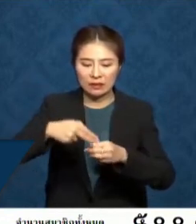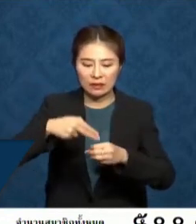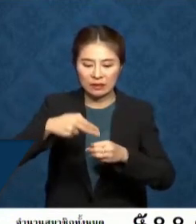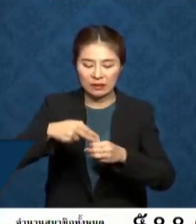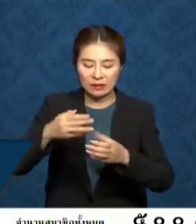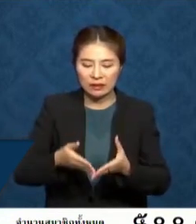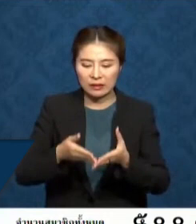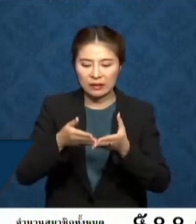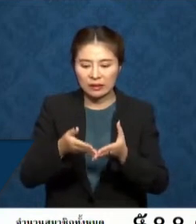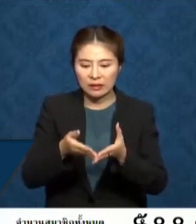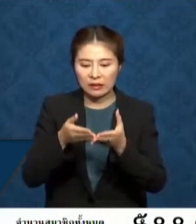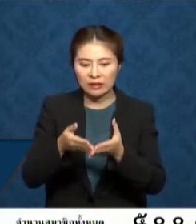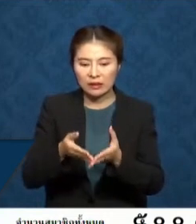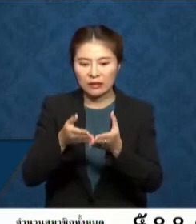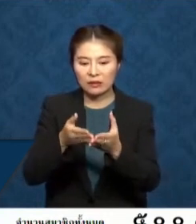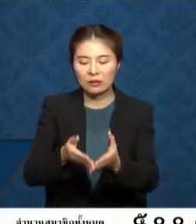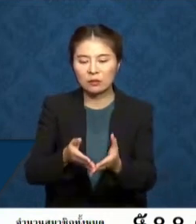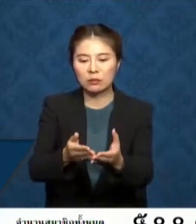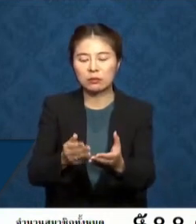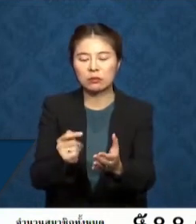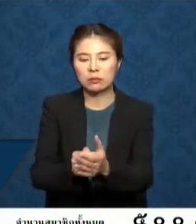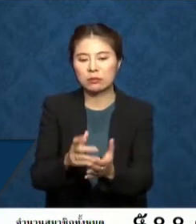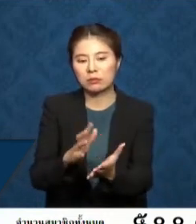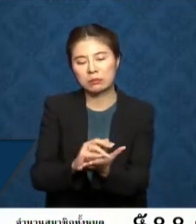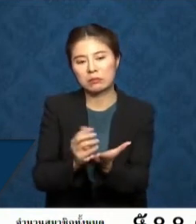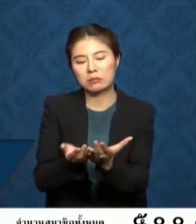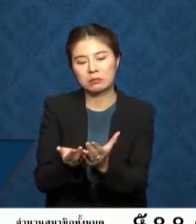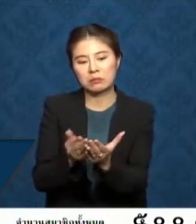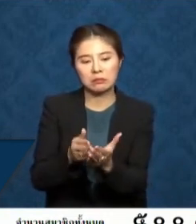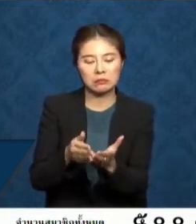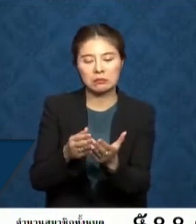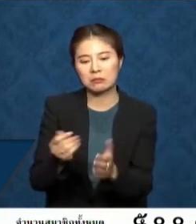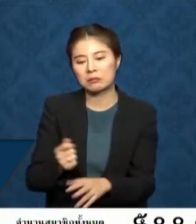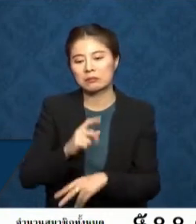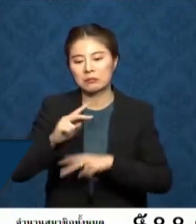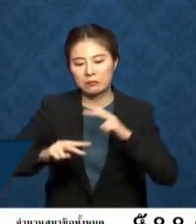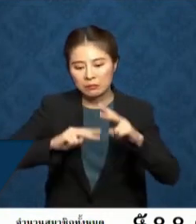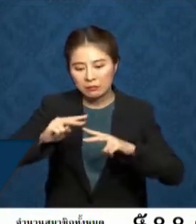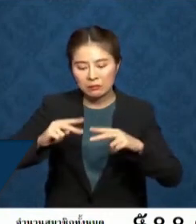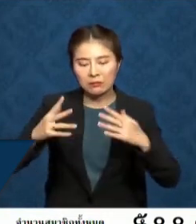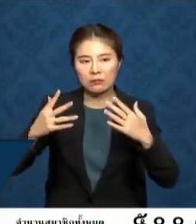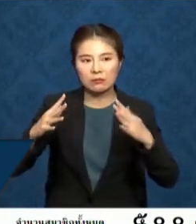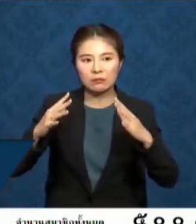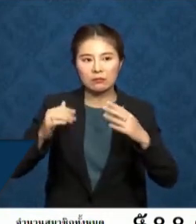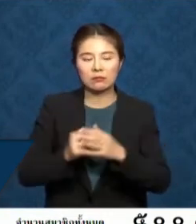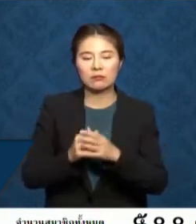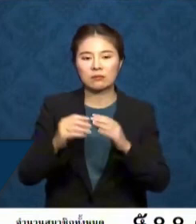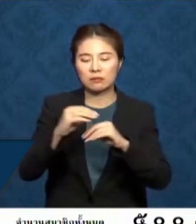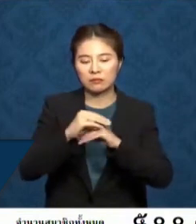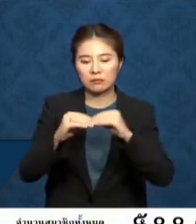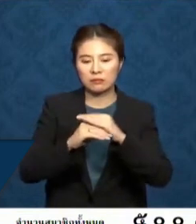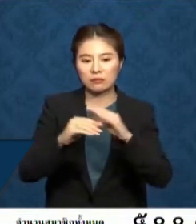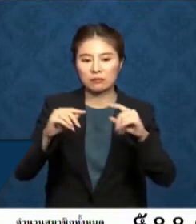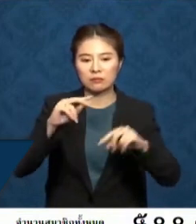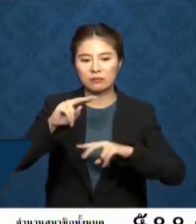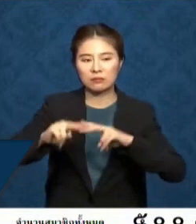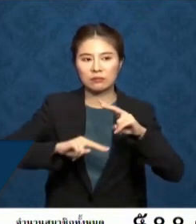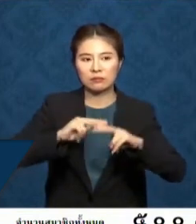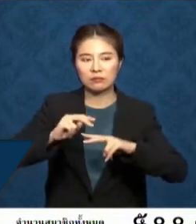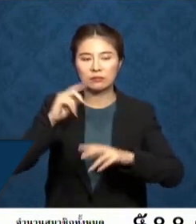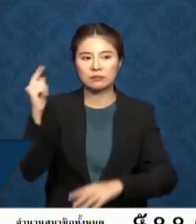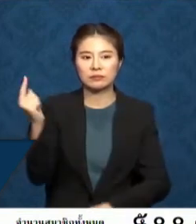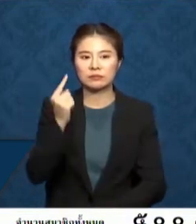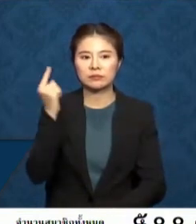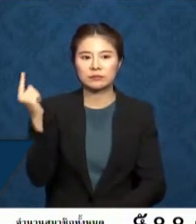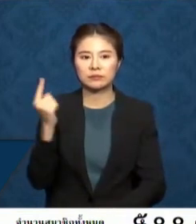าะมานี่ก็เกี่ยงกันหลายหน่วยงานเหลือเกินนะครับก็มีโครงการนึงไม่รู้เกี่ยวไม่เกี่ยวนะโครงการยกระดับศักยภาพความปลอดภัยด้านการท่องเที่